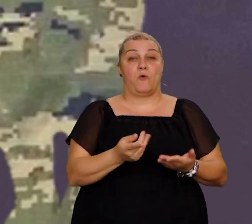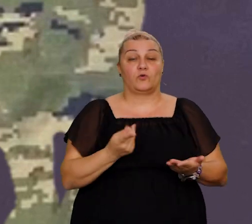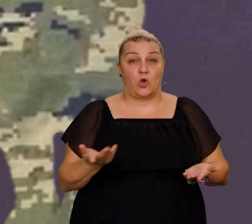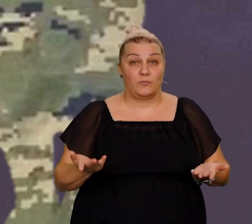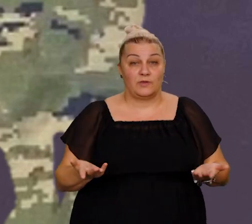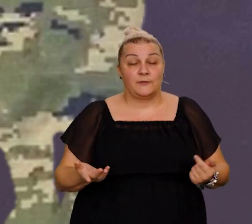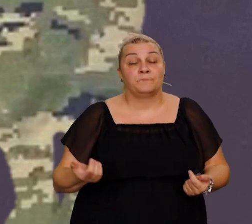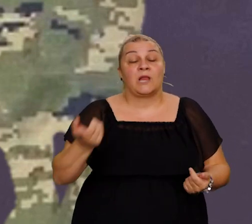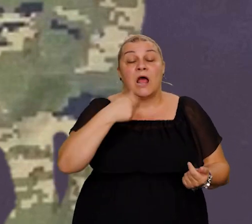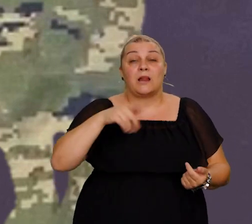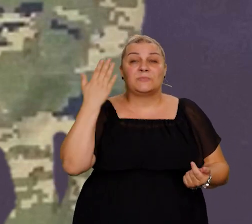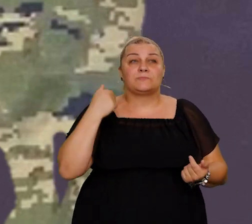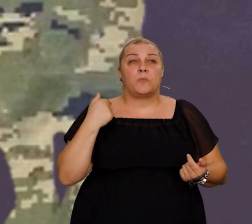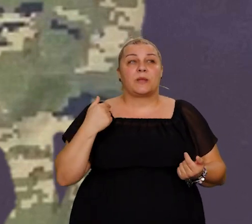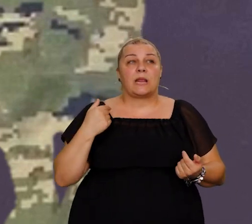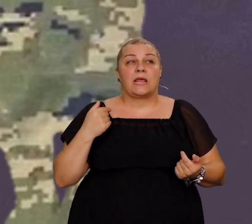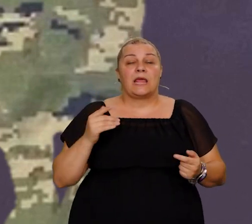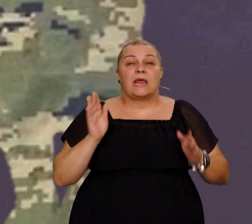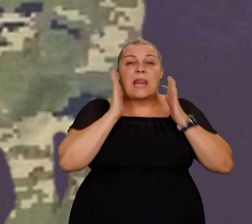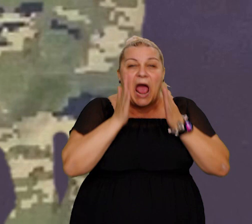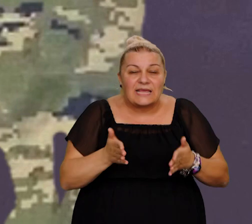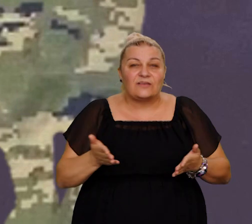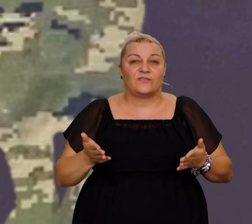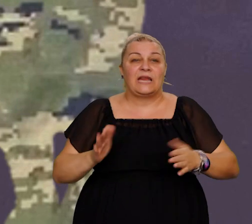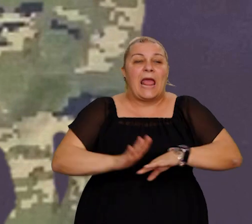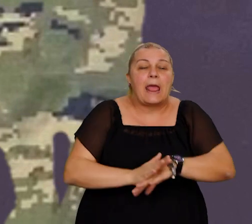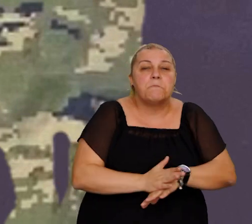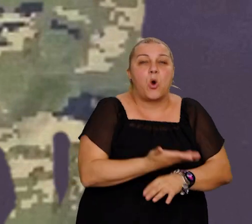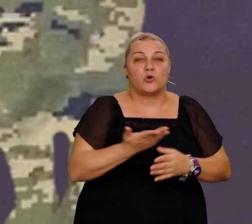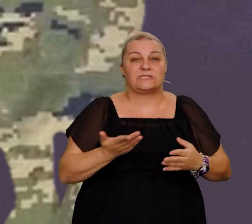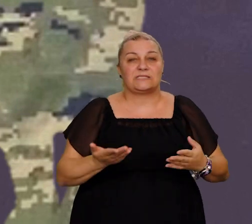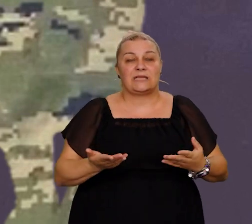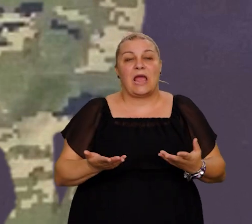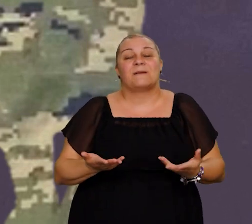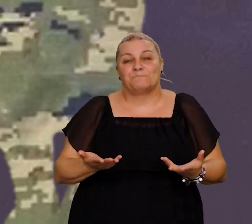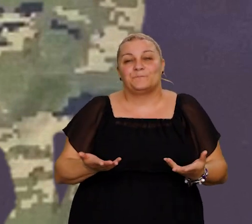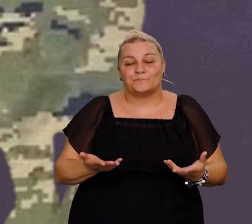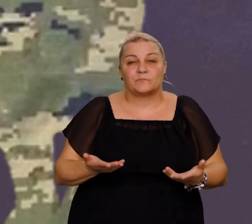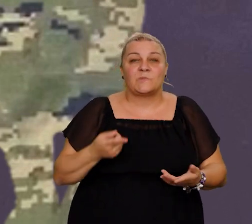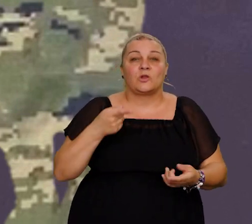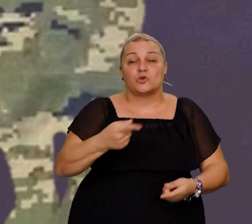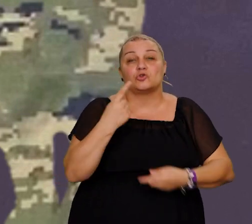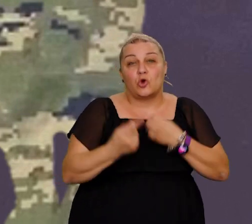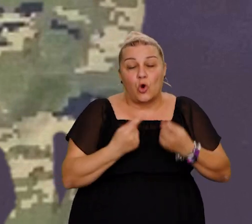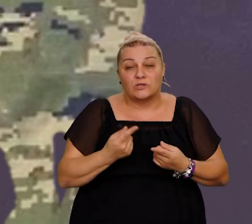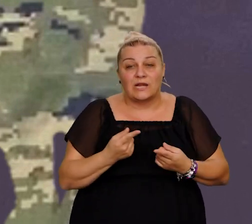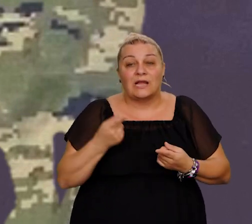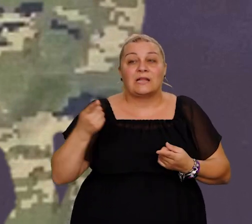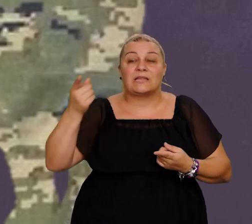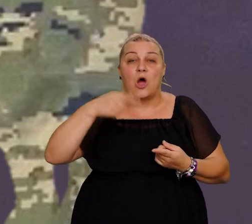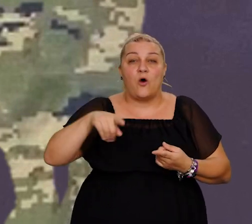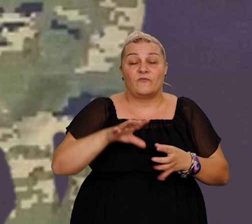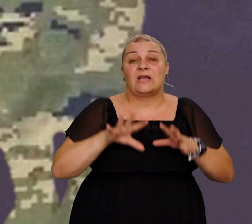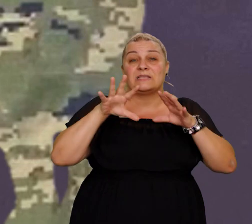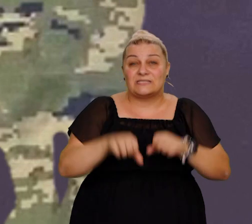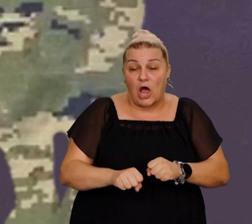neiskustvo, naivnost, emocije, adrenalin i tako dalje su polučile time da je zaposjednut